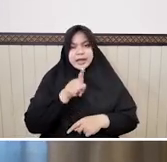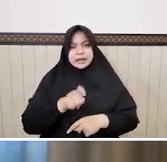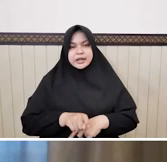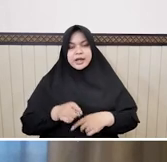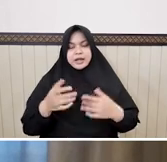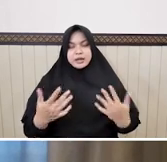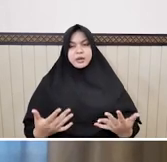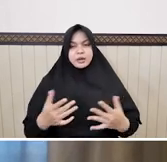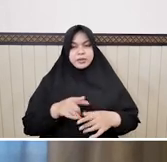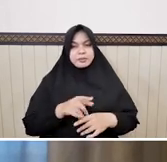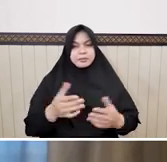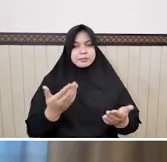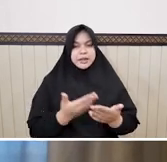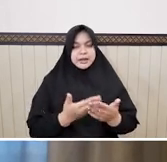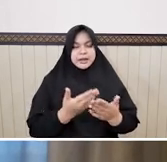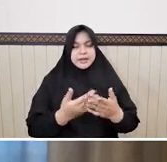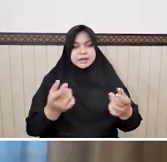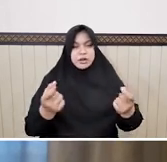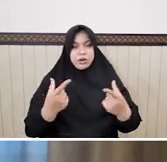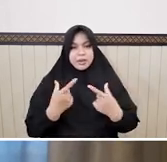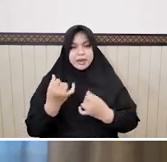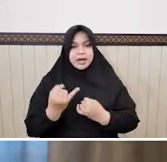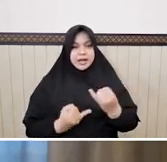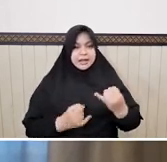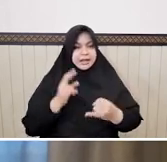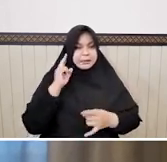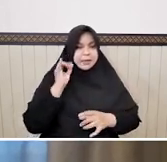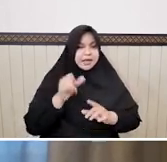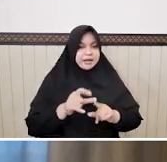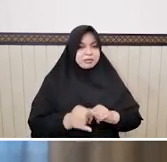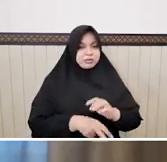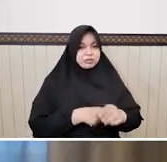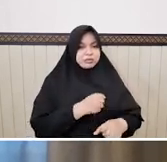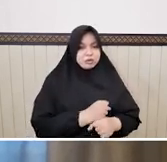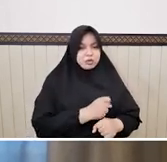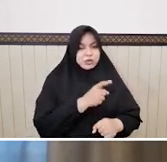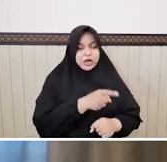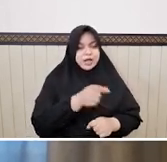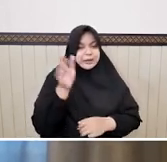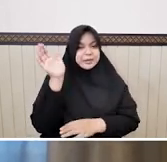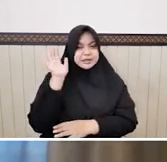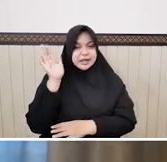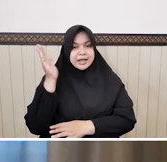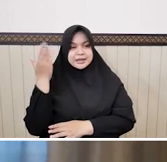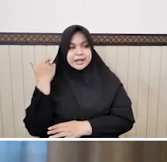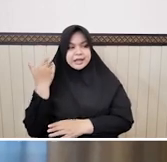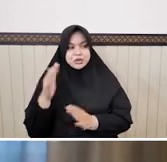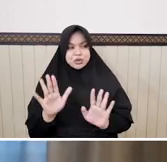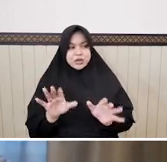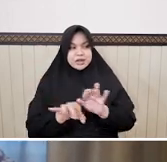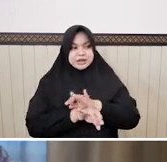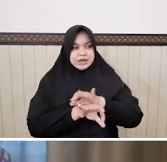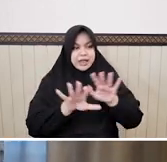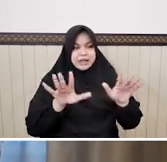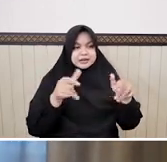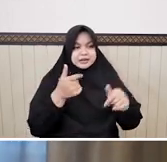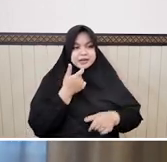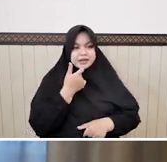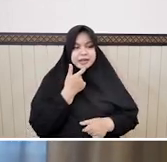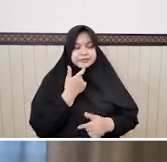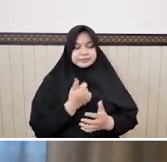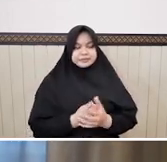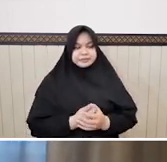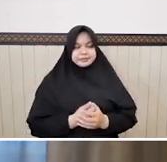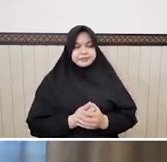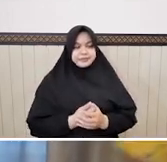atau kita minta tanggapan yang terakhir kepada mbak Ipung dari paparan tadi bfunk sudah dijelaskan soal